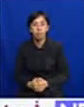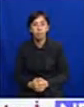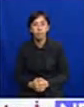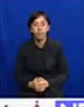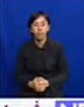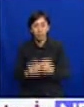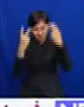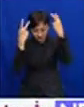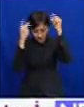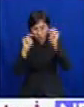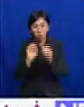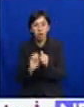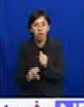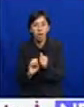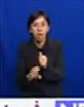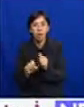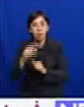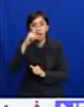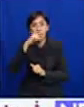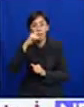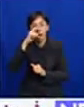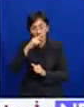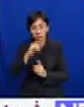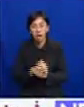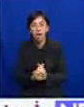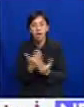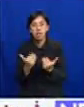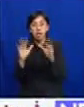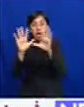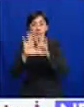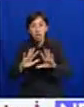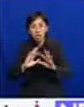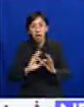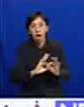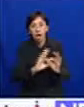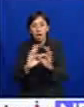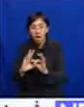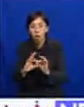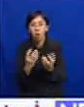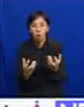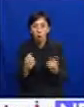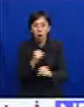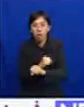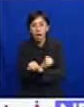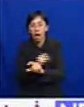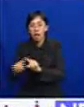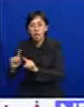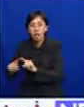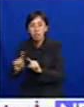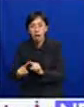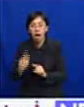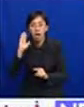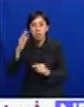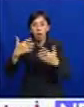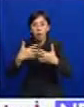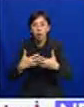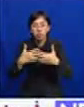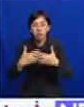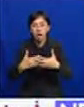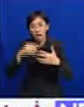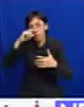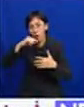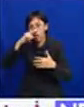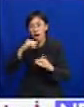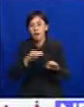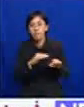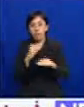นายกรัฐมนตรีก็แนะให้ไทยใช้โอกาสจากการเปิดอาเซียนเชื่อมโยงวัตถุดิบและแรงงานนะครับในการผลักดันอุตสาหกรรมอัญญมณีไทยพร้อม